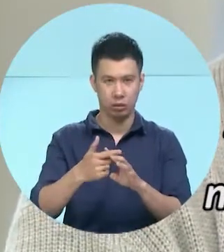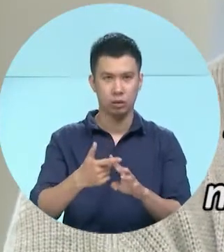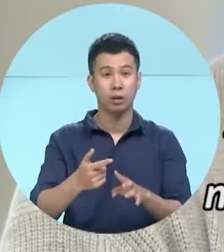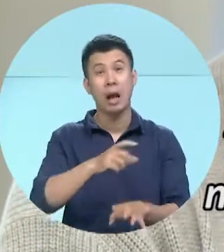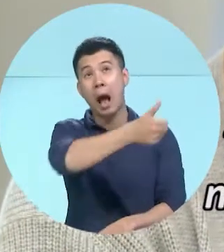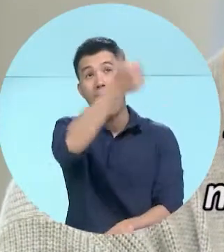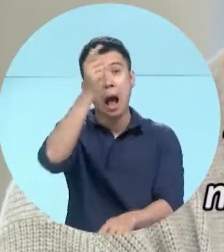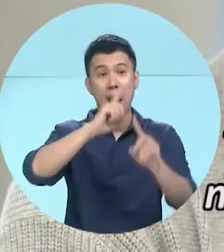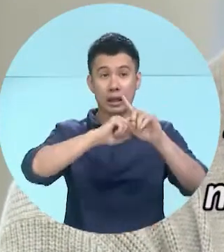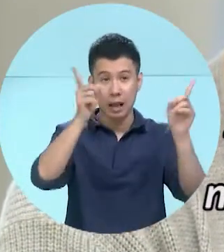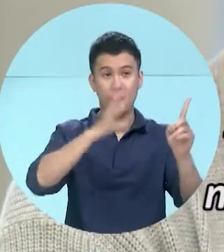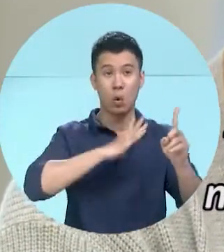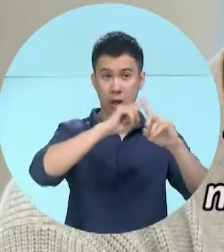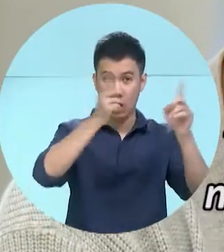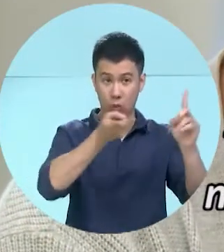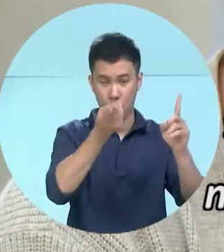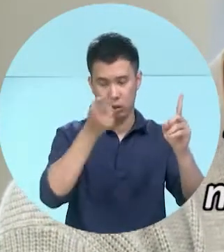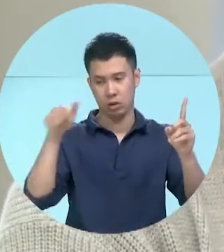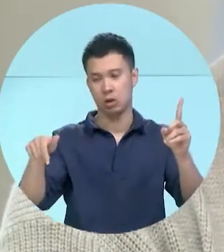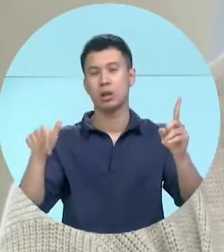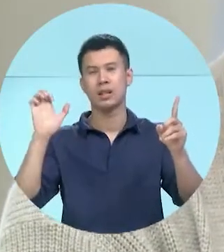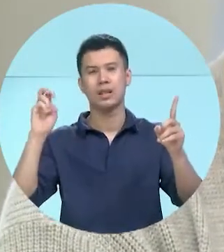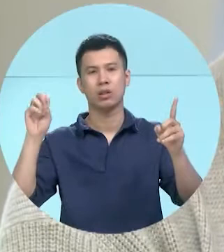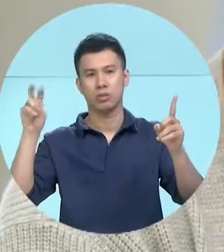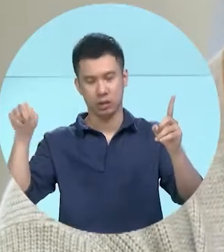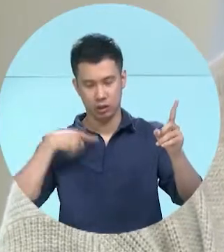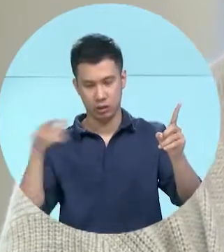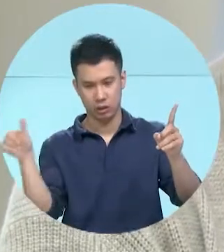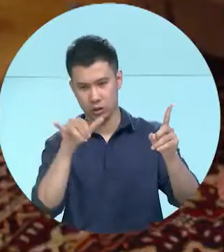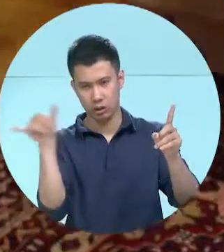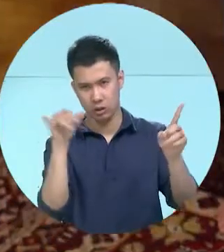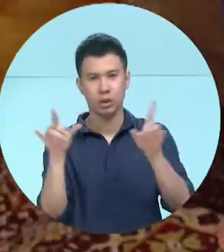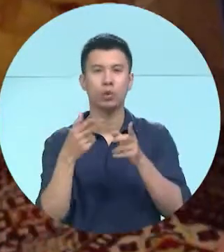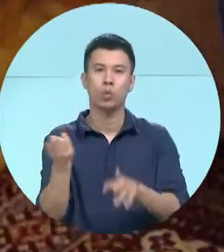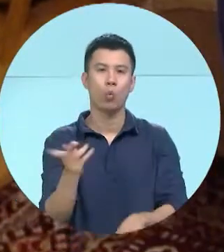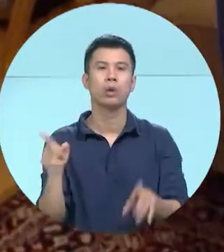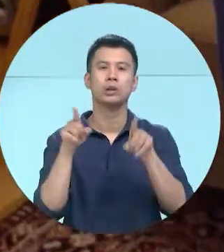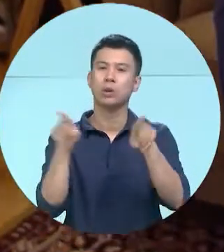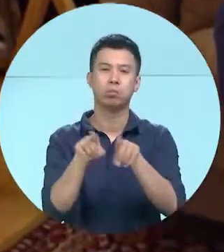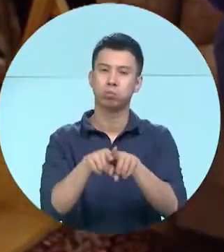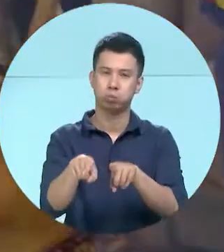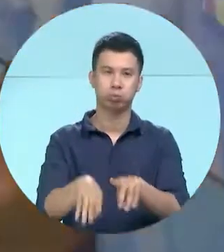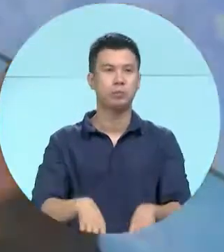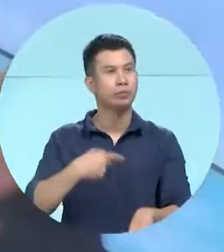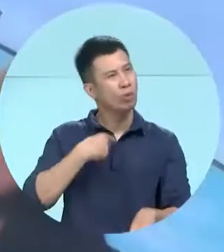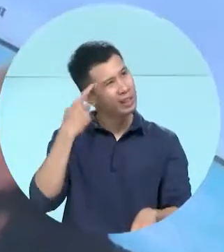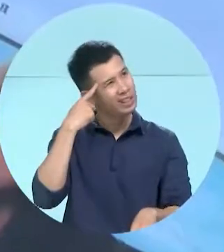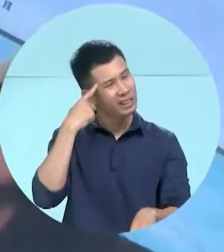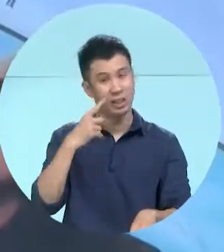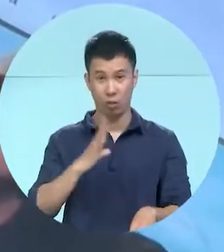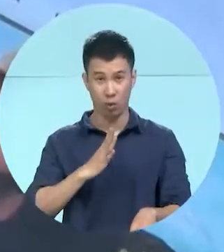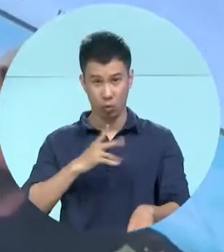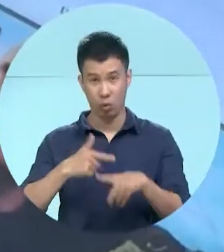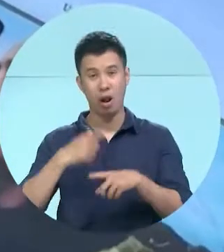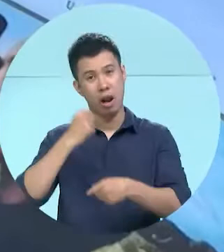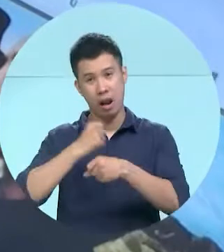to treat him the same way that I treat all my other children. I didn't really want to focus too much on his disability.